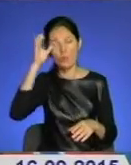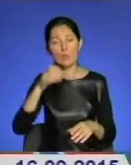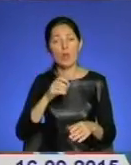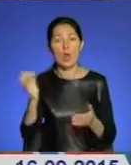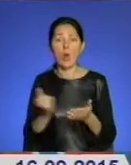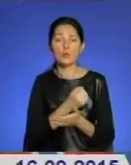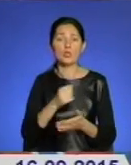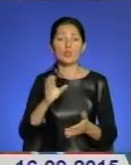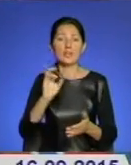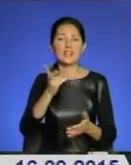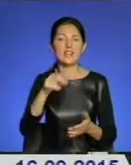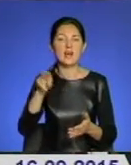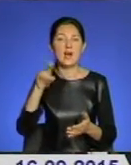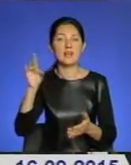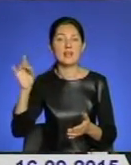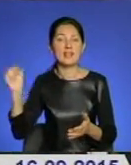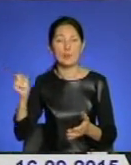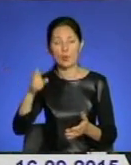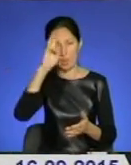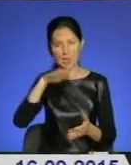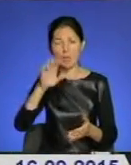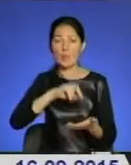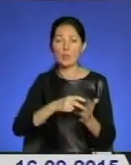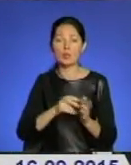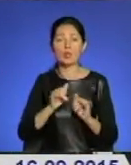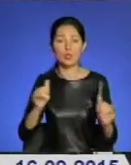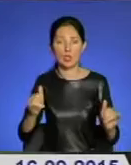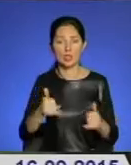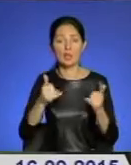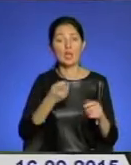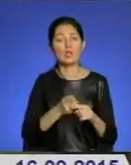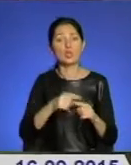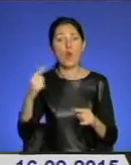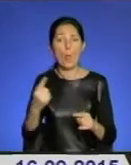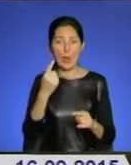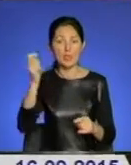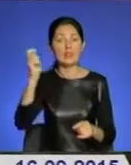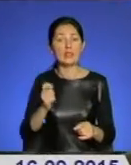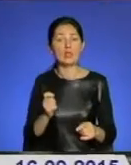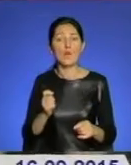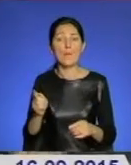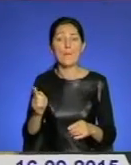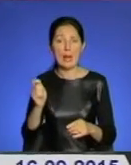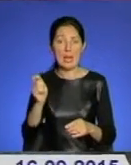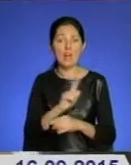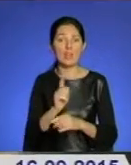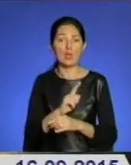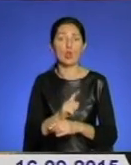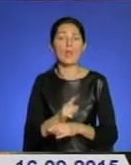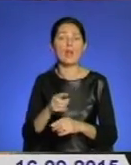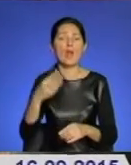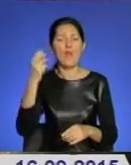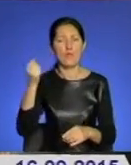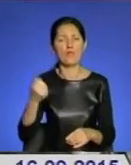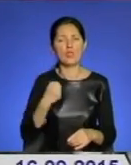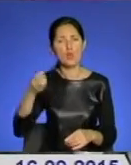скандинавської країни планують розширити. Для цього вперше до Тернополя завітав почесний гість – військовий аташе Королівства